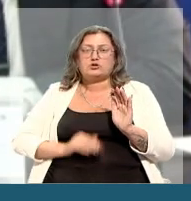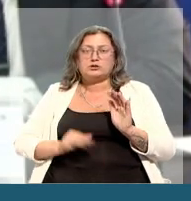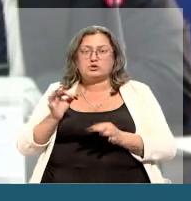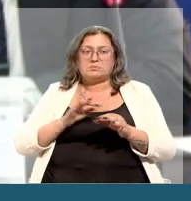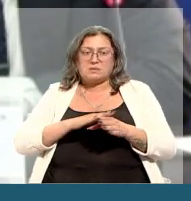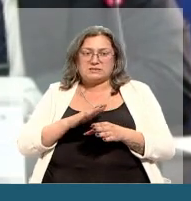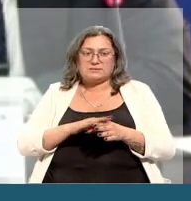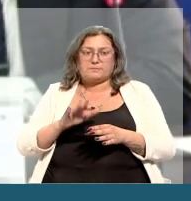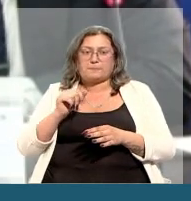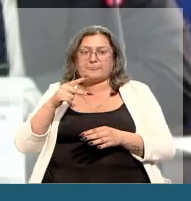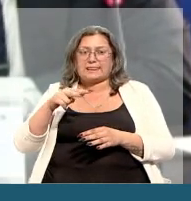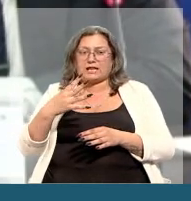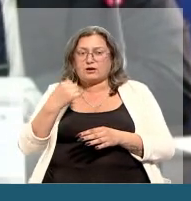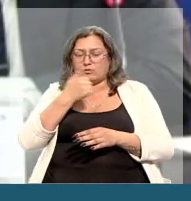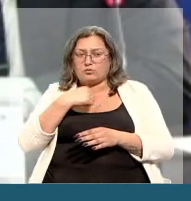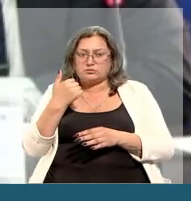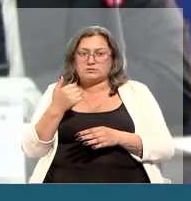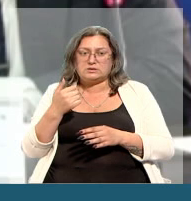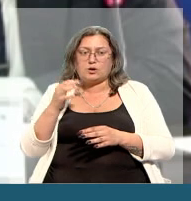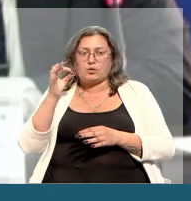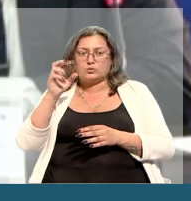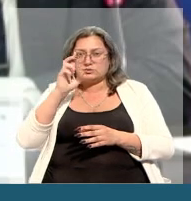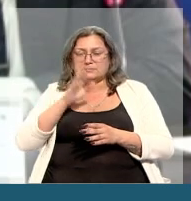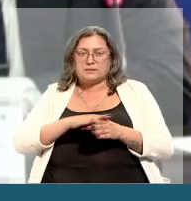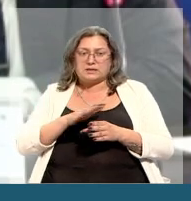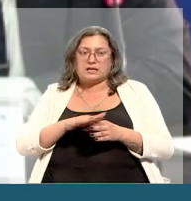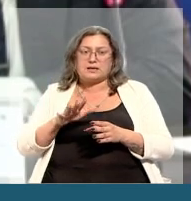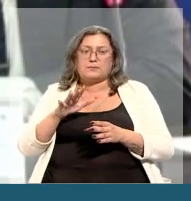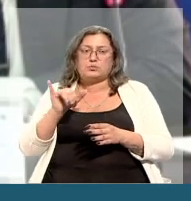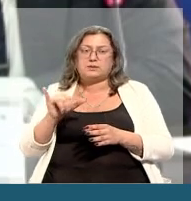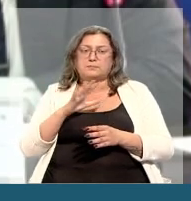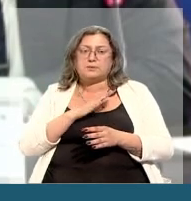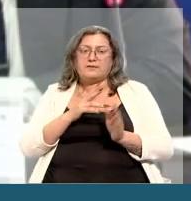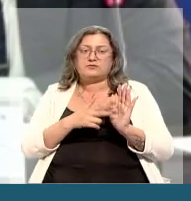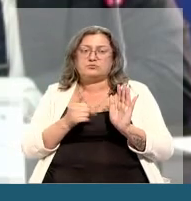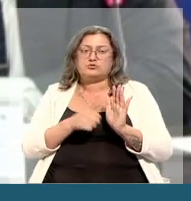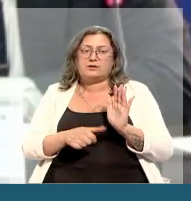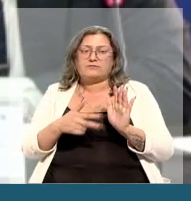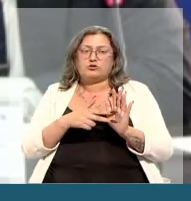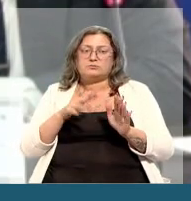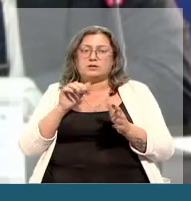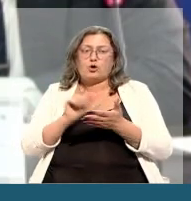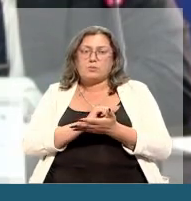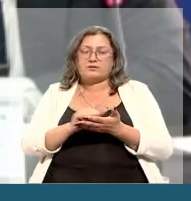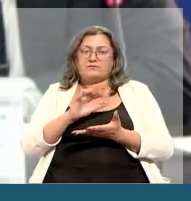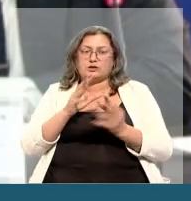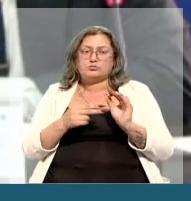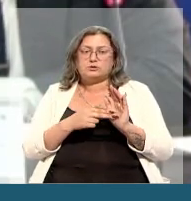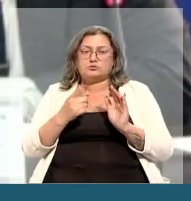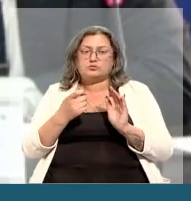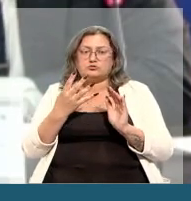месяцев 2024 года производство государственного судебного исполнителя на принудительном исполнении находилось 868 исполненных документов на сумму